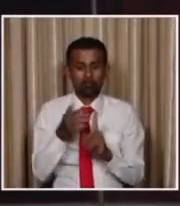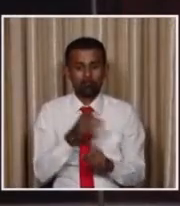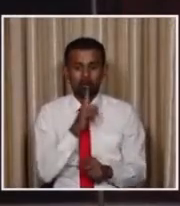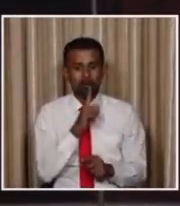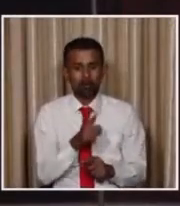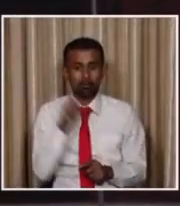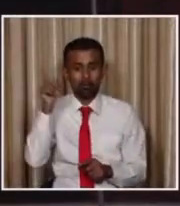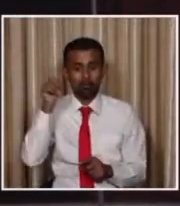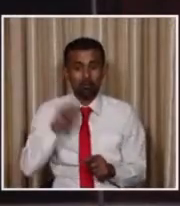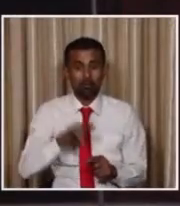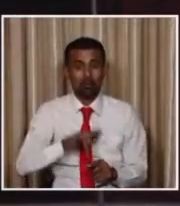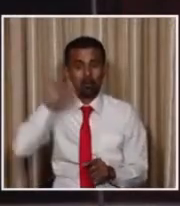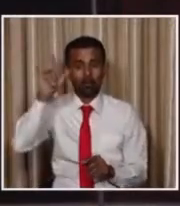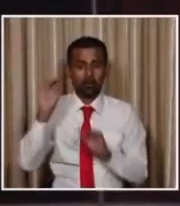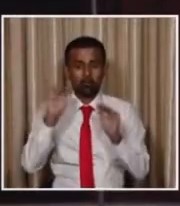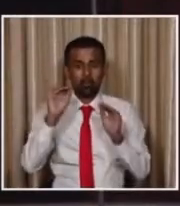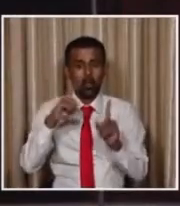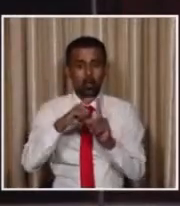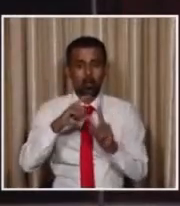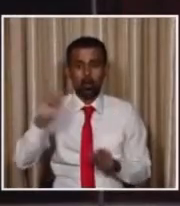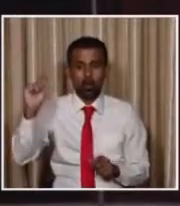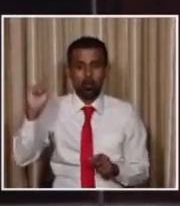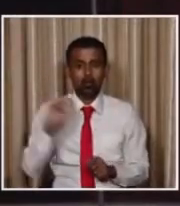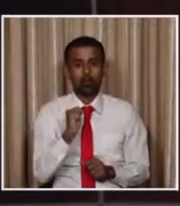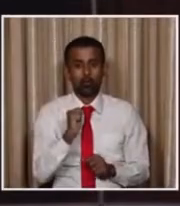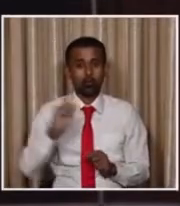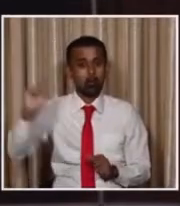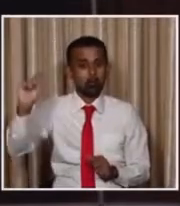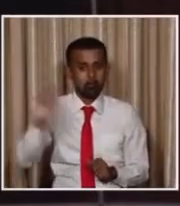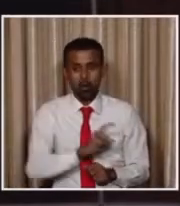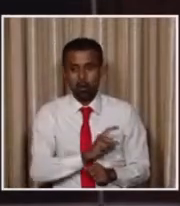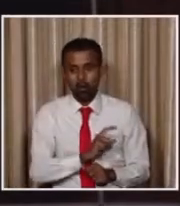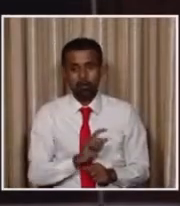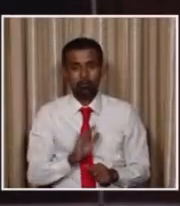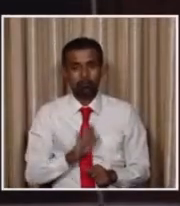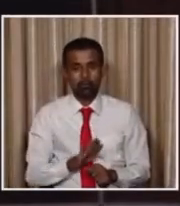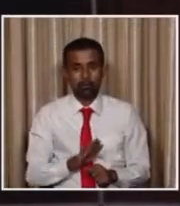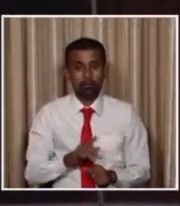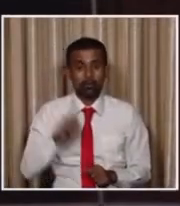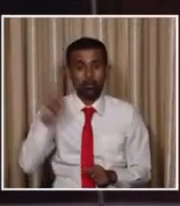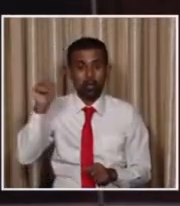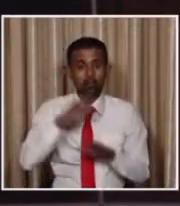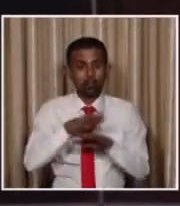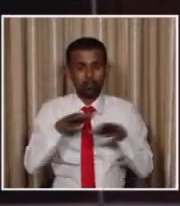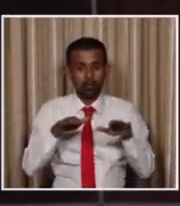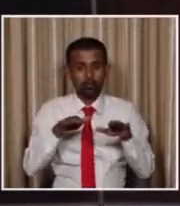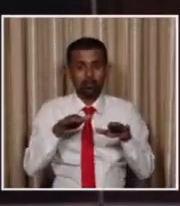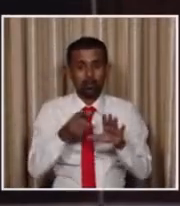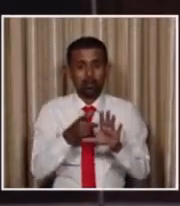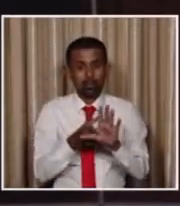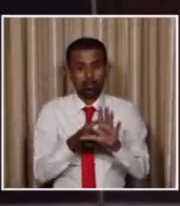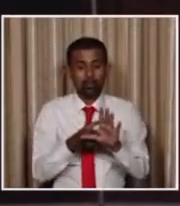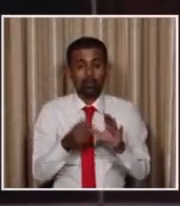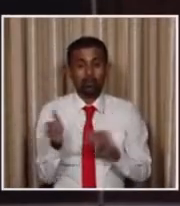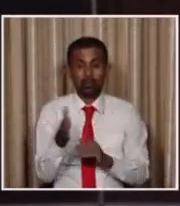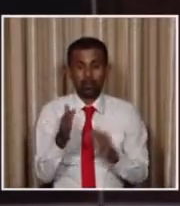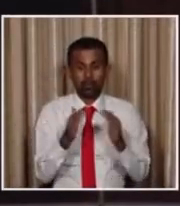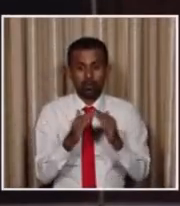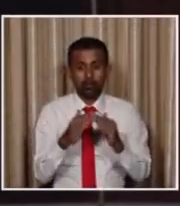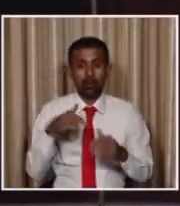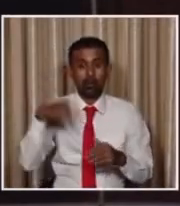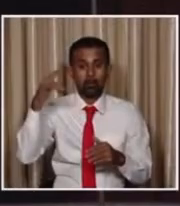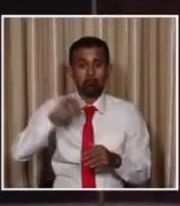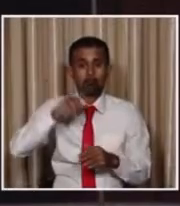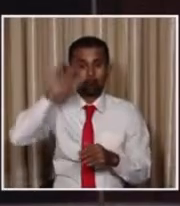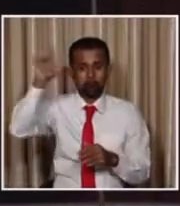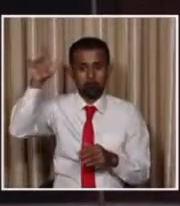ඒ හැට රට ගියාට පස්සේ ඩොලර් ටික කොහොම හරි මෙහාට ඩැහැ ගන්නවා මිසක් ඒ දරුවෝ ඒ තරුණයෝ ඒ ගෘහණියෝ පිට රටවල